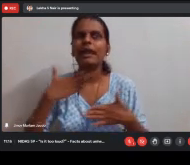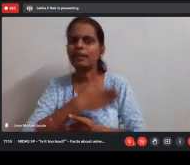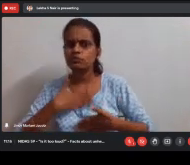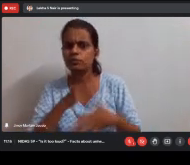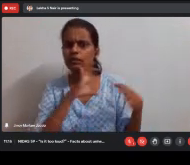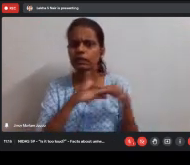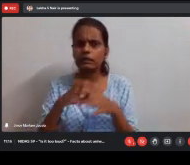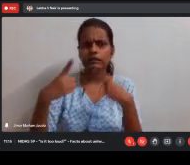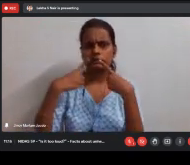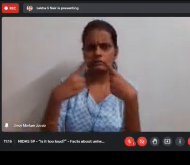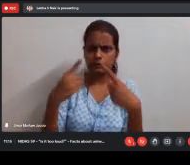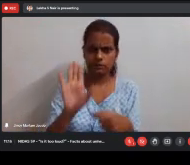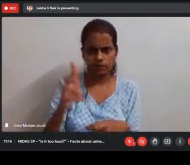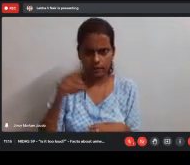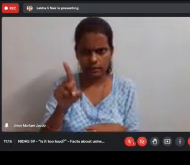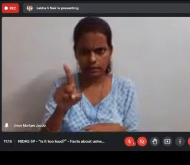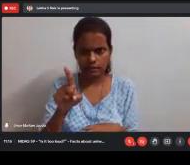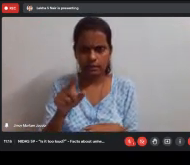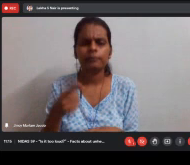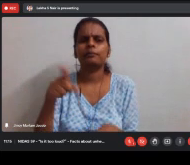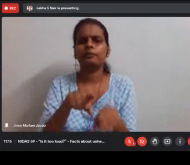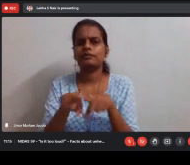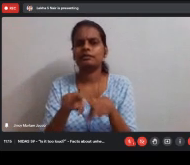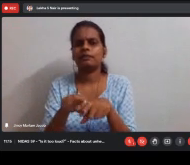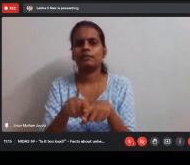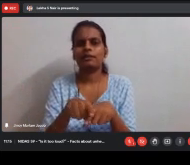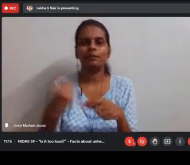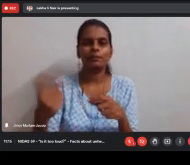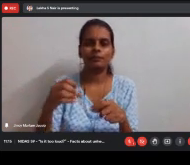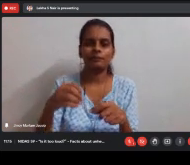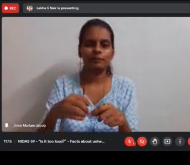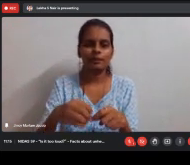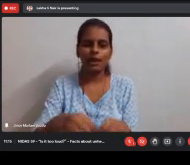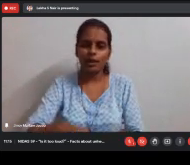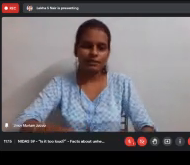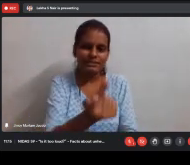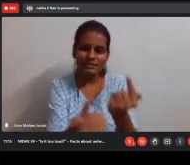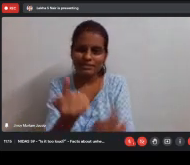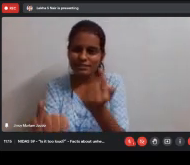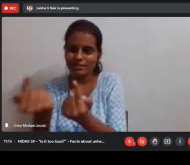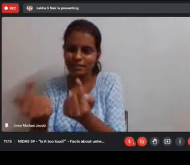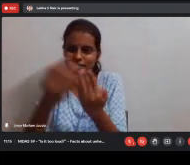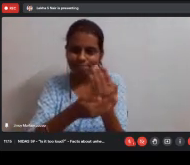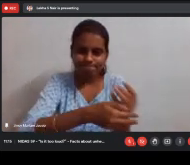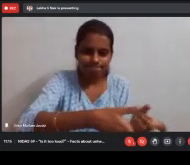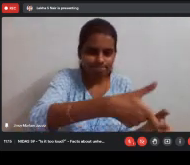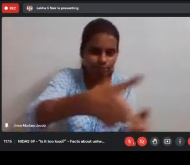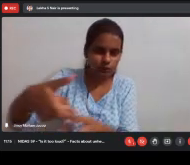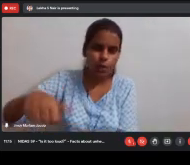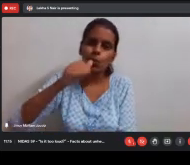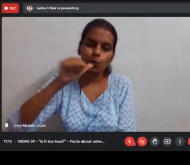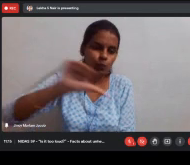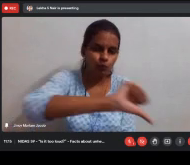NIHL സാധ്യതകളുള്ള ജോലികളാണ്, അവസരങ്ങളാണ്. പിന്നെ വിനോദവുമായി ബന്ധപ്പെടുന്ന ശബ്ദങ്ങൾ,